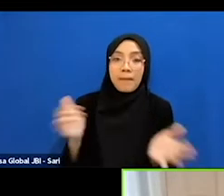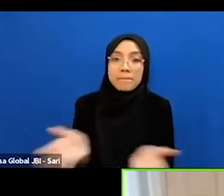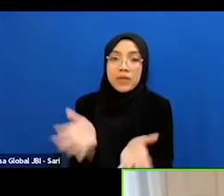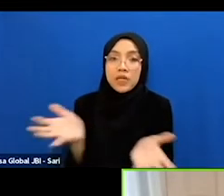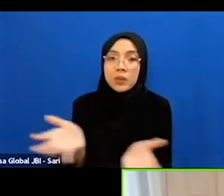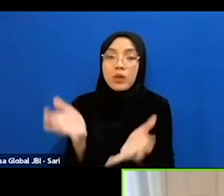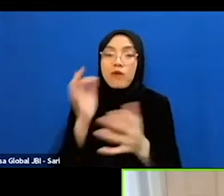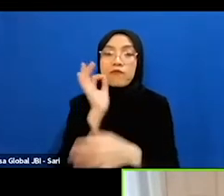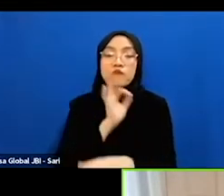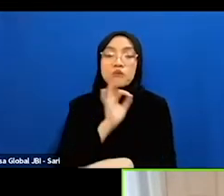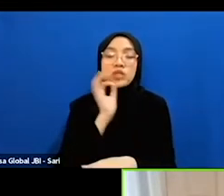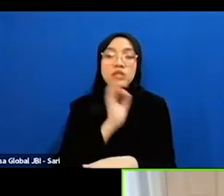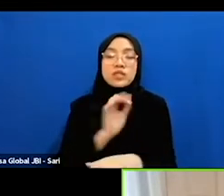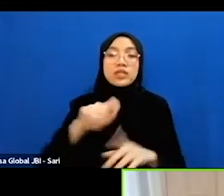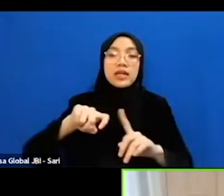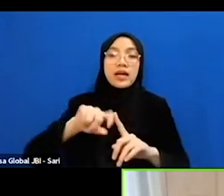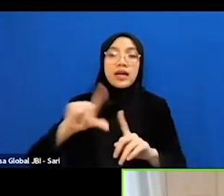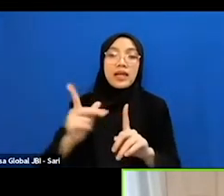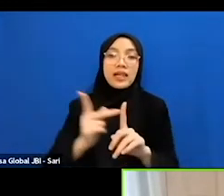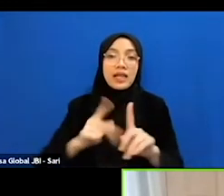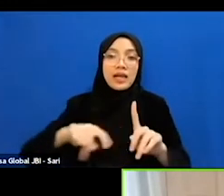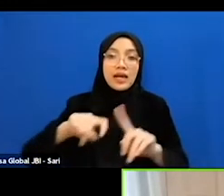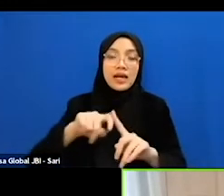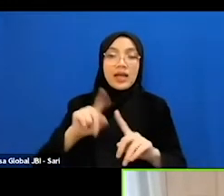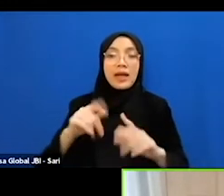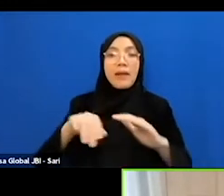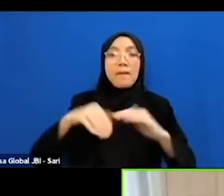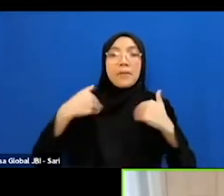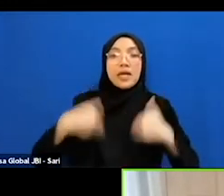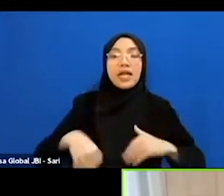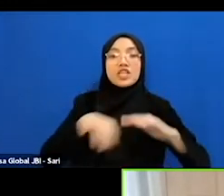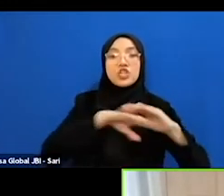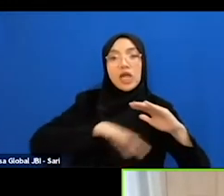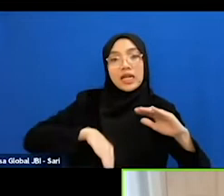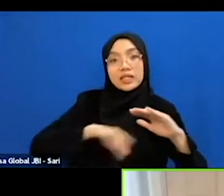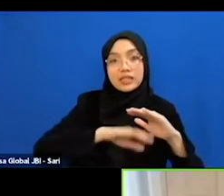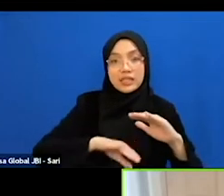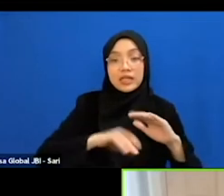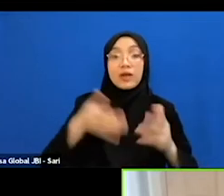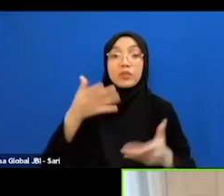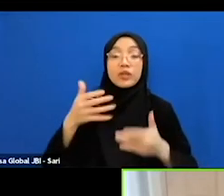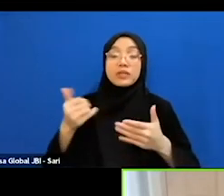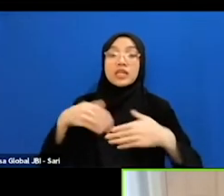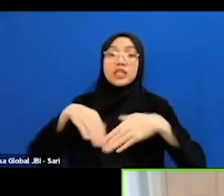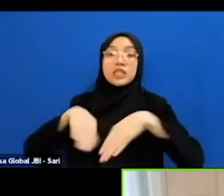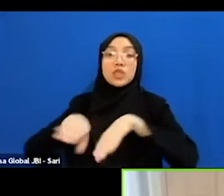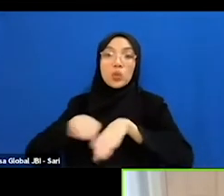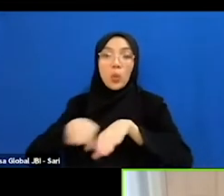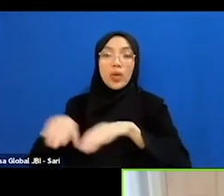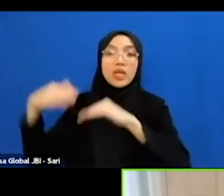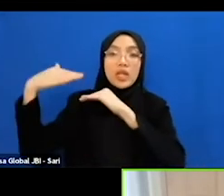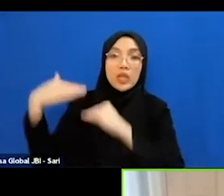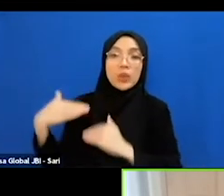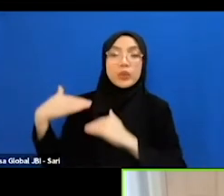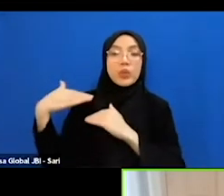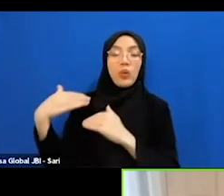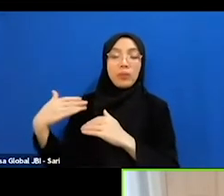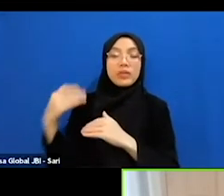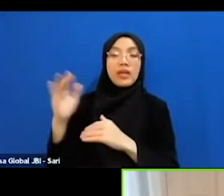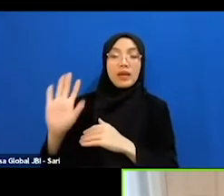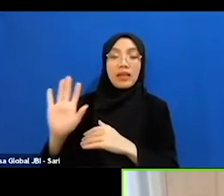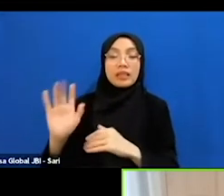fungsi dari kalau pas mirip dengan badan standarisasinya mungkin bisa disesuaikan dengan tugas kewenangan ya tapi sebenarnya